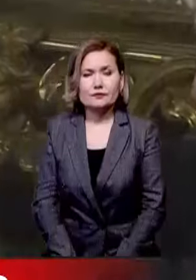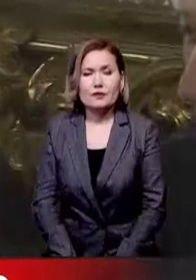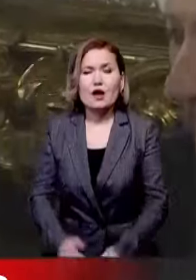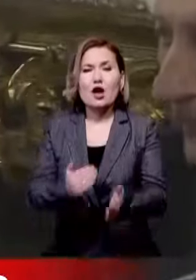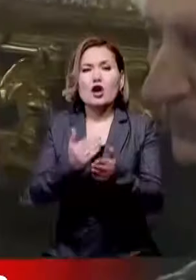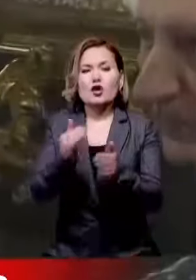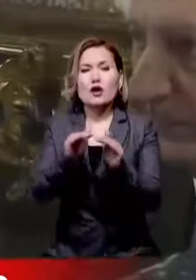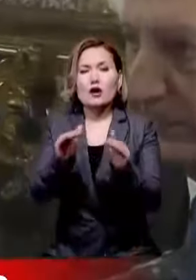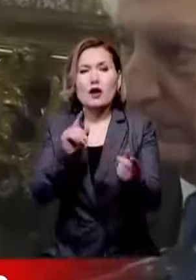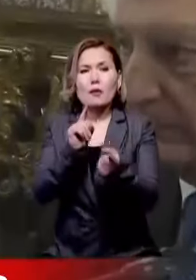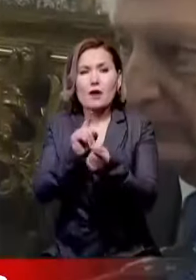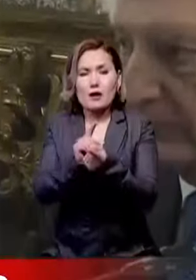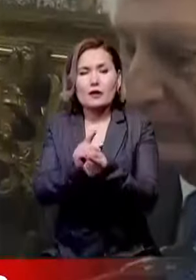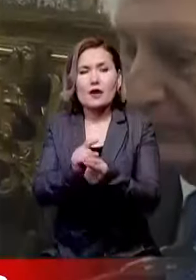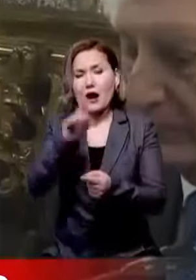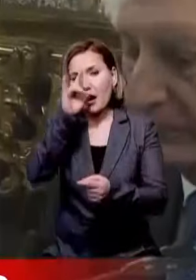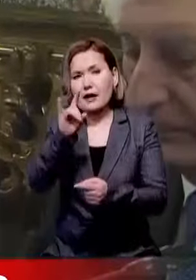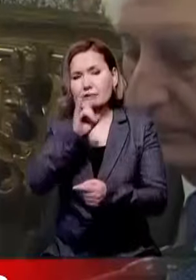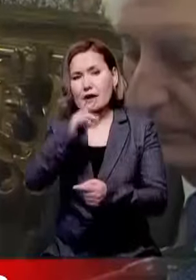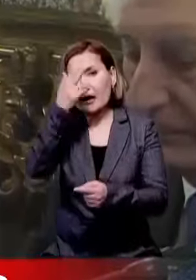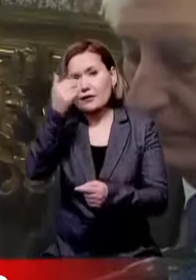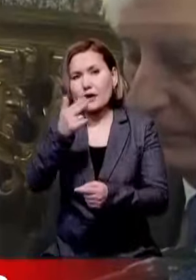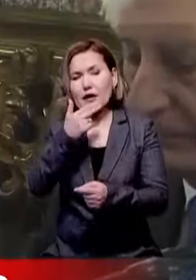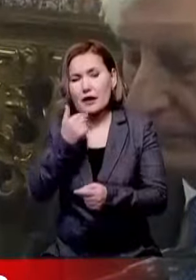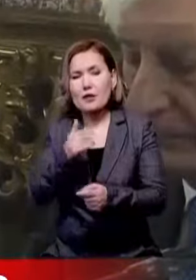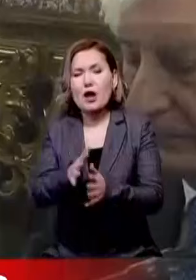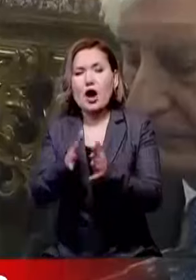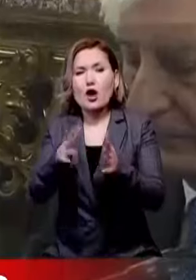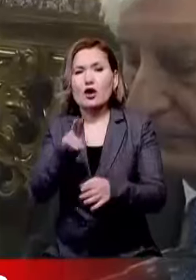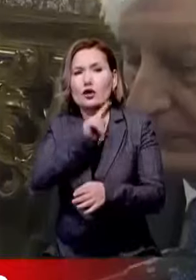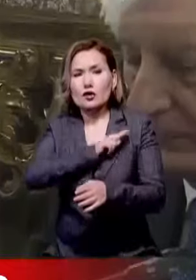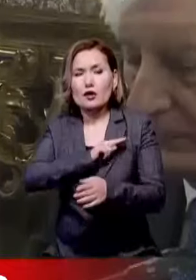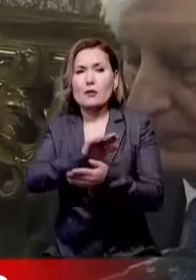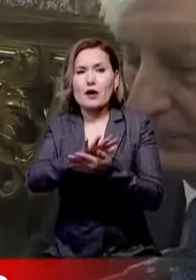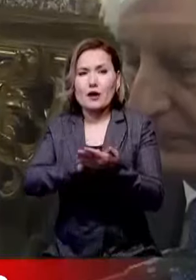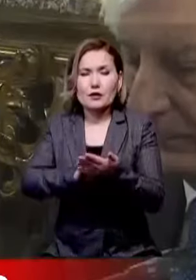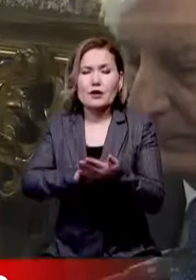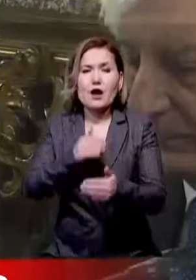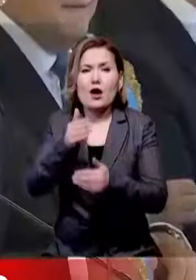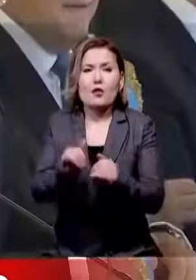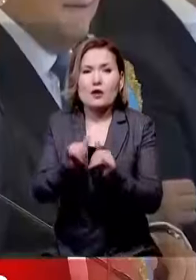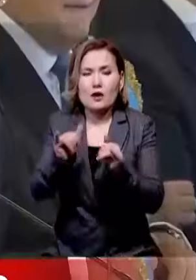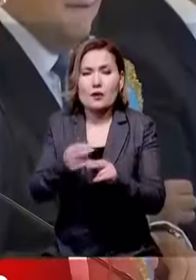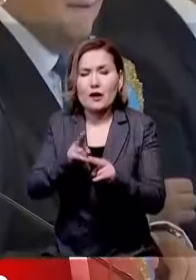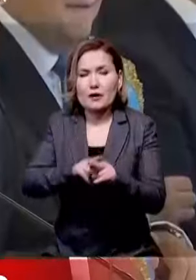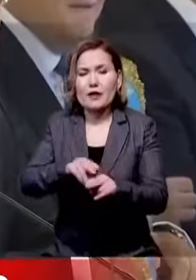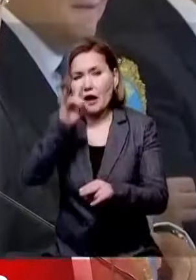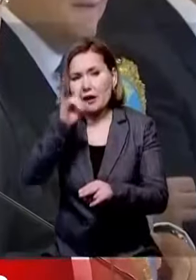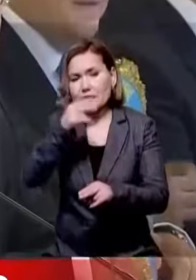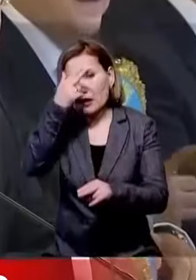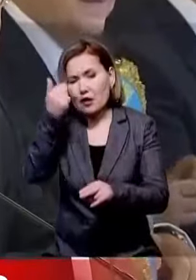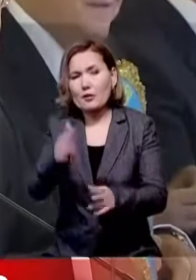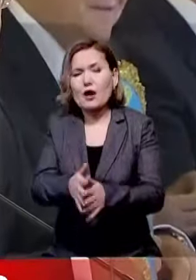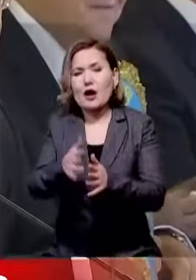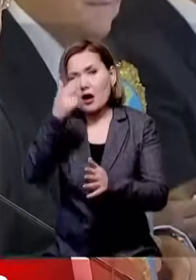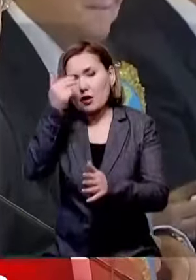Жоғары деңгейде өтіп жатқан бүгінгі сапар Қазақстан мен Италия арасындағы кең ауқымды ынтымақтастықты одан әрі нығайтуға екі тараптың да